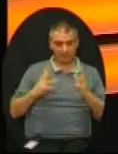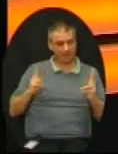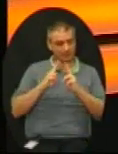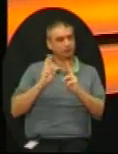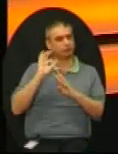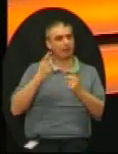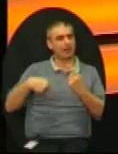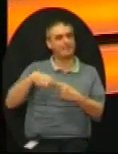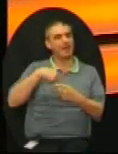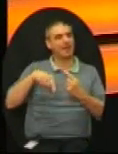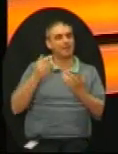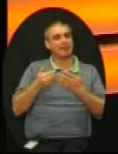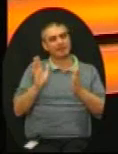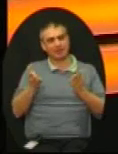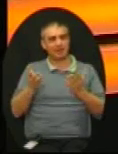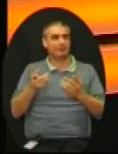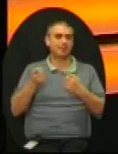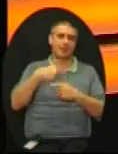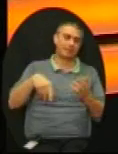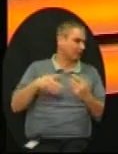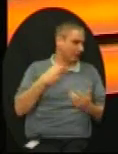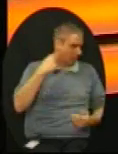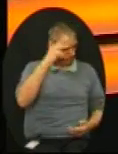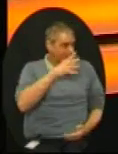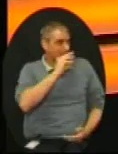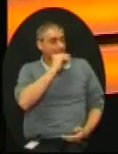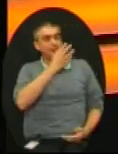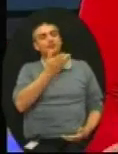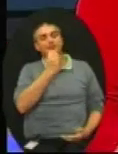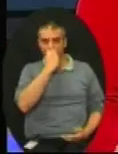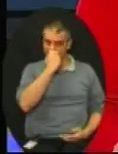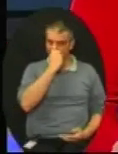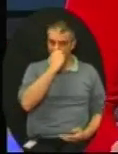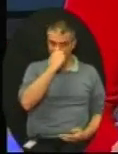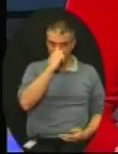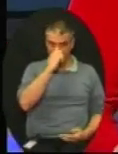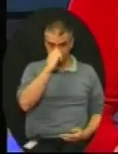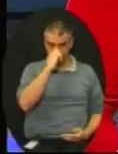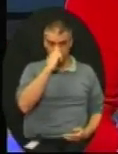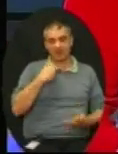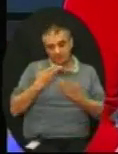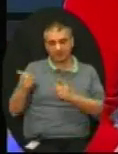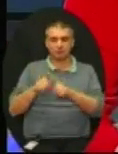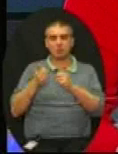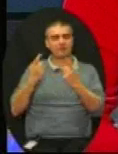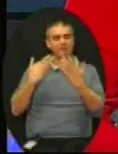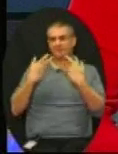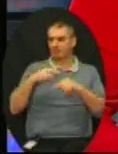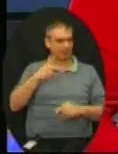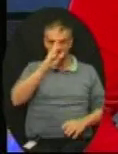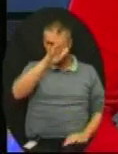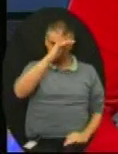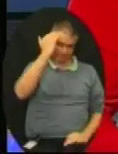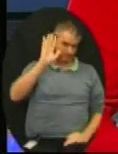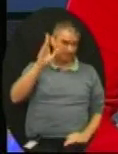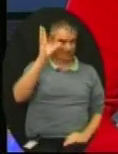וההתכנסות הזאת של המעגלים הנפתחים, המעגלים הנסגרים. לא הבנתי על מה אתה מדבר. אני מתייחס לזה כוועידה. אתה מסיק כאן מסקנות מרחיקות